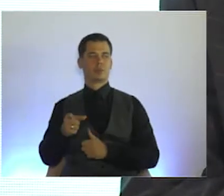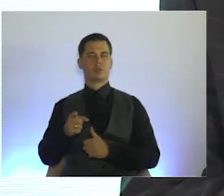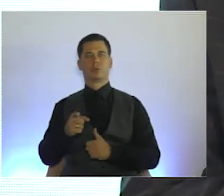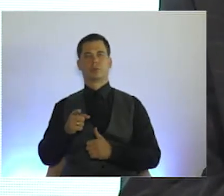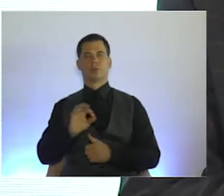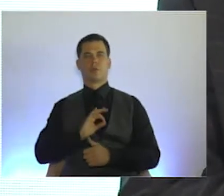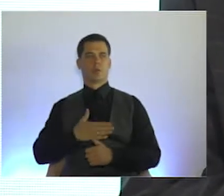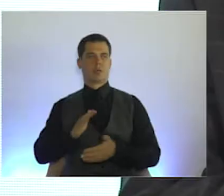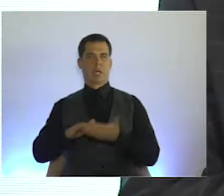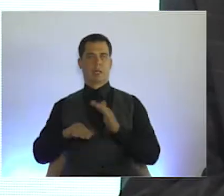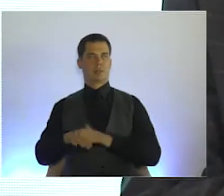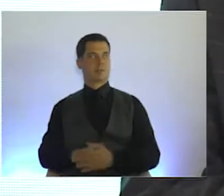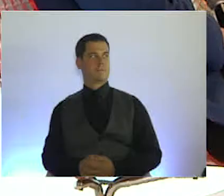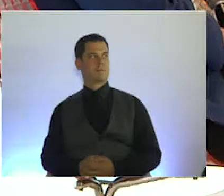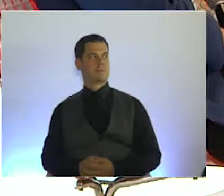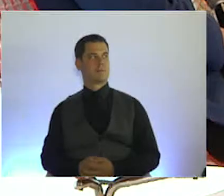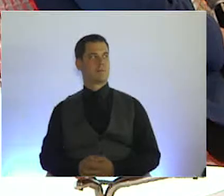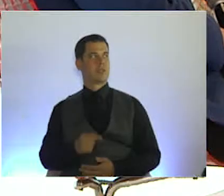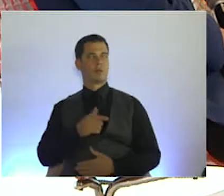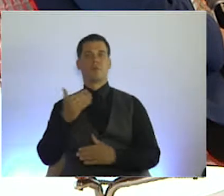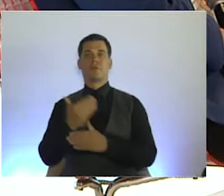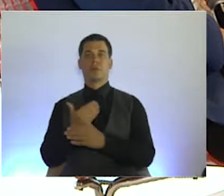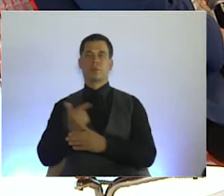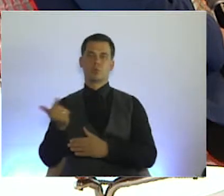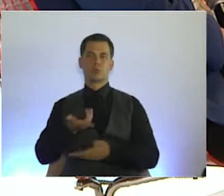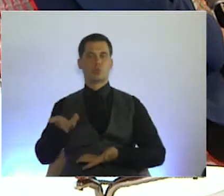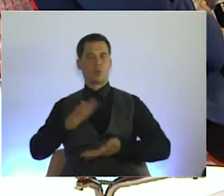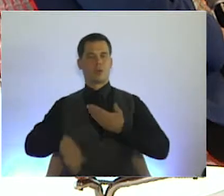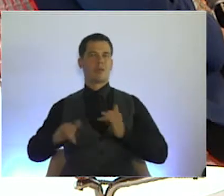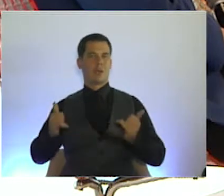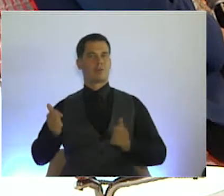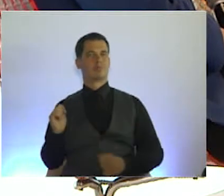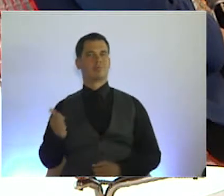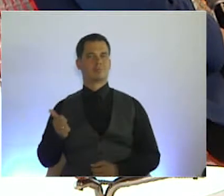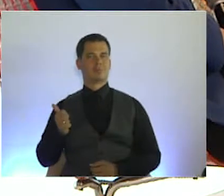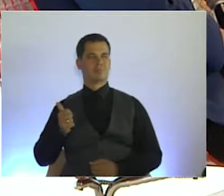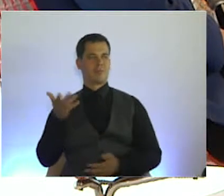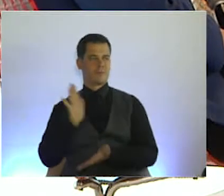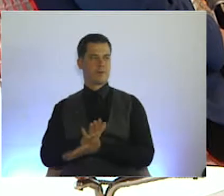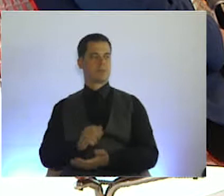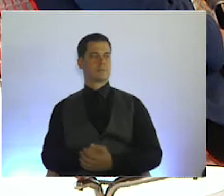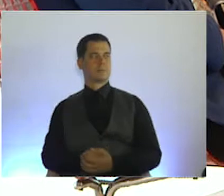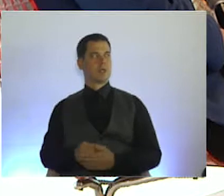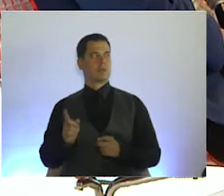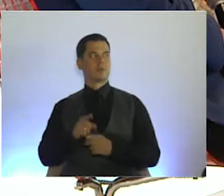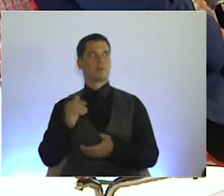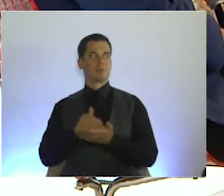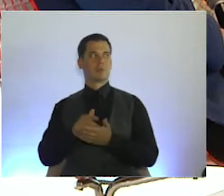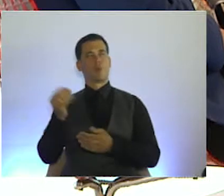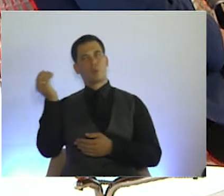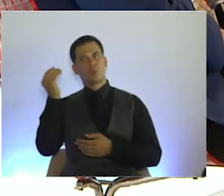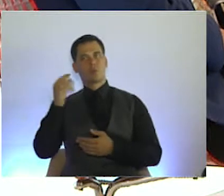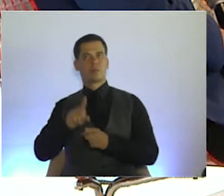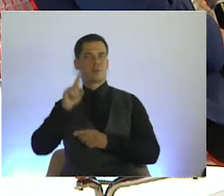własnych rąk. Trochę przedsiębiorcą trzeba się urodzić. Dokładnie. To są jakieś kompetencje też, które można poszerzać w szkole, natomiast są to też pewne kompetencje,